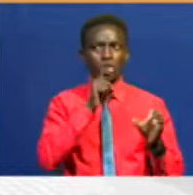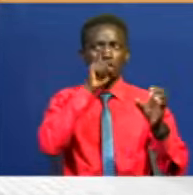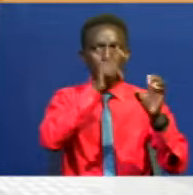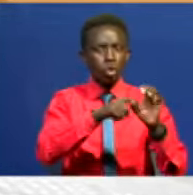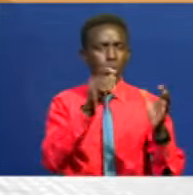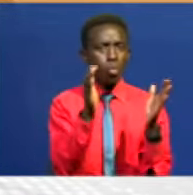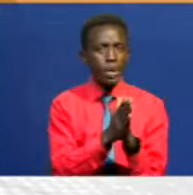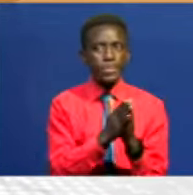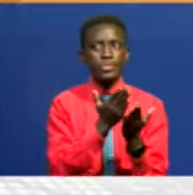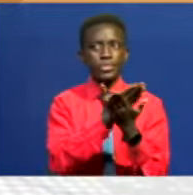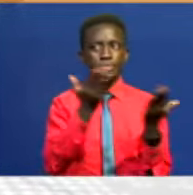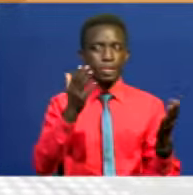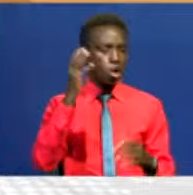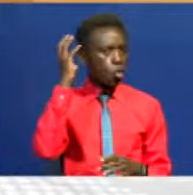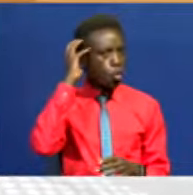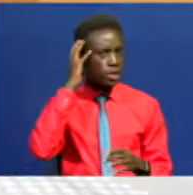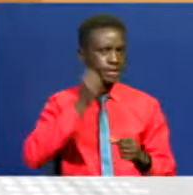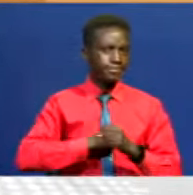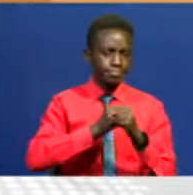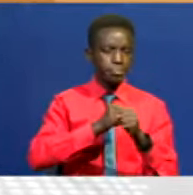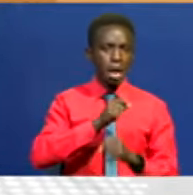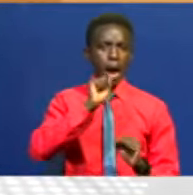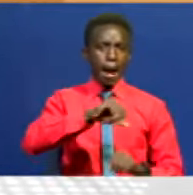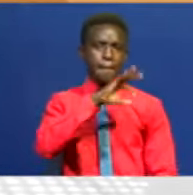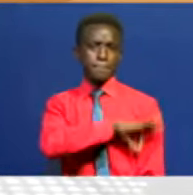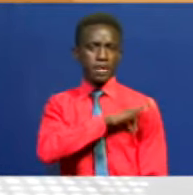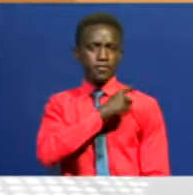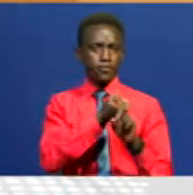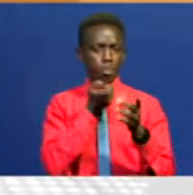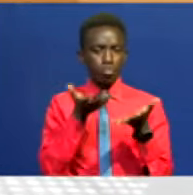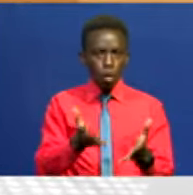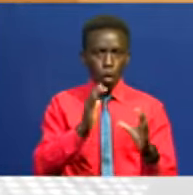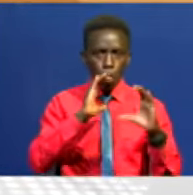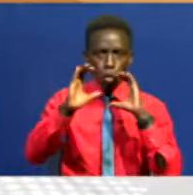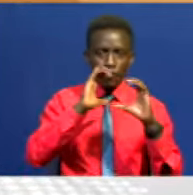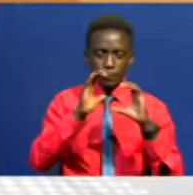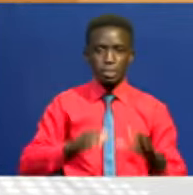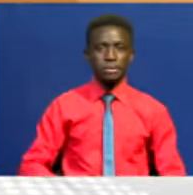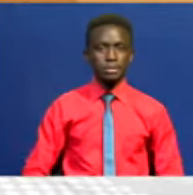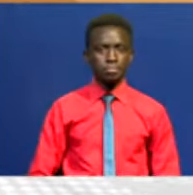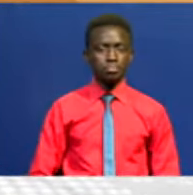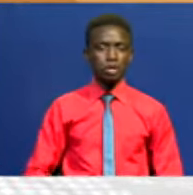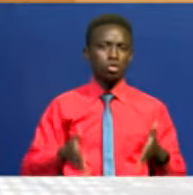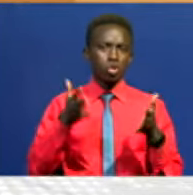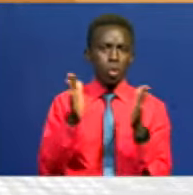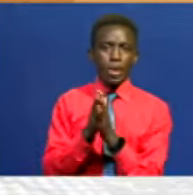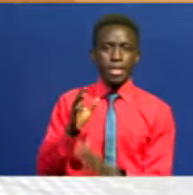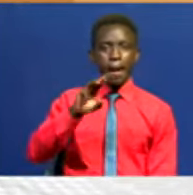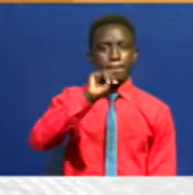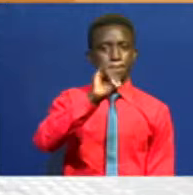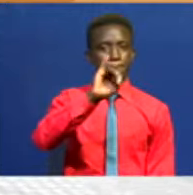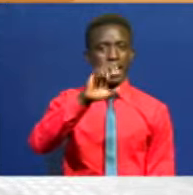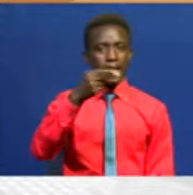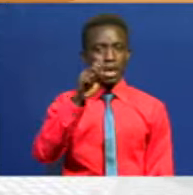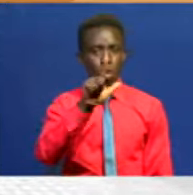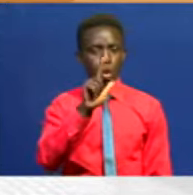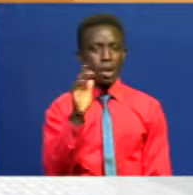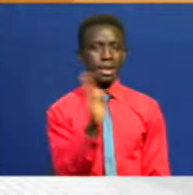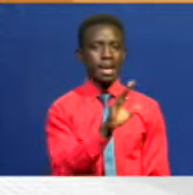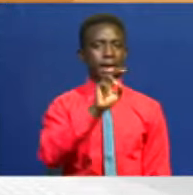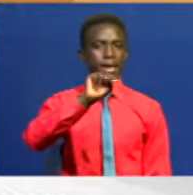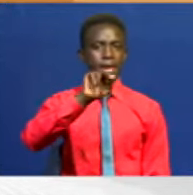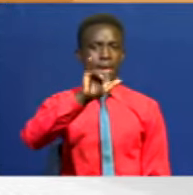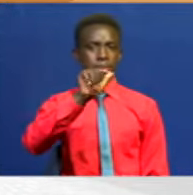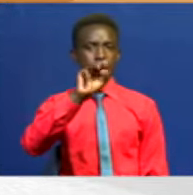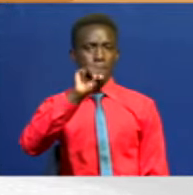anuwai angalau wamenufaika kutokana na mazungumzo yetu leo hii. Mtazamaji, tumekuwa naye Michael Nyamweya ambaye ni mwalimu mkuu